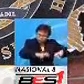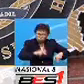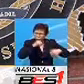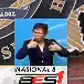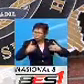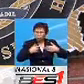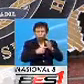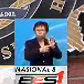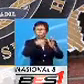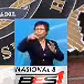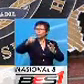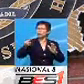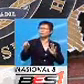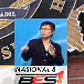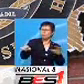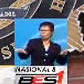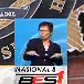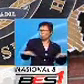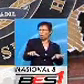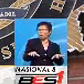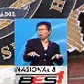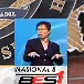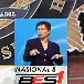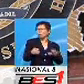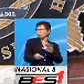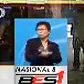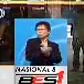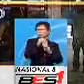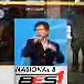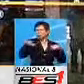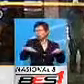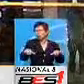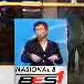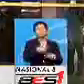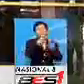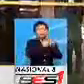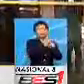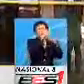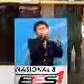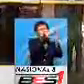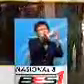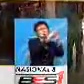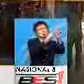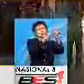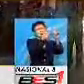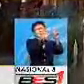bahawa Perdana Menteri telah melakukan sebarang perbuatan rasuah berdasarkan kepada artikel